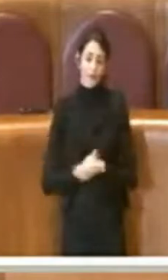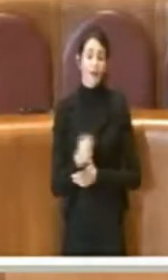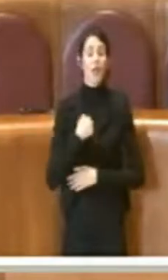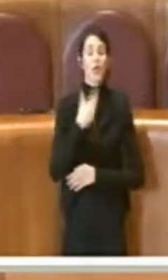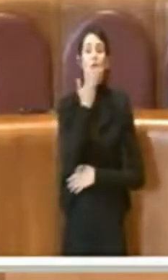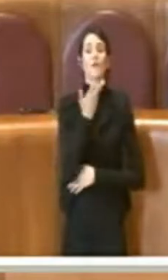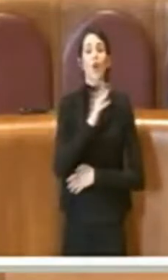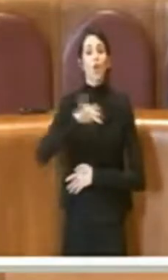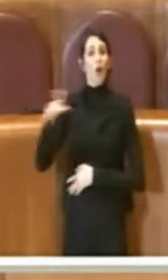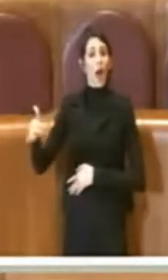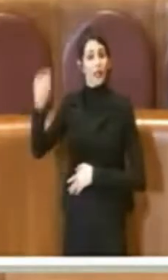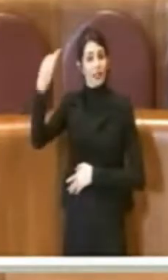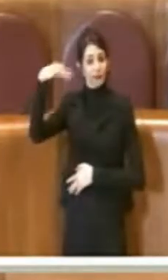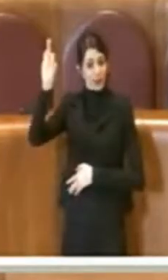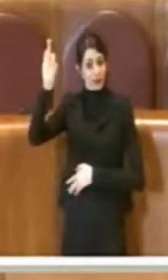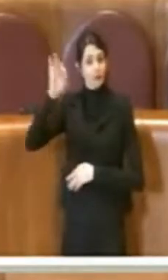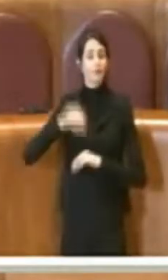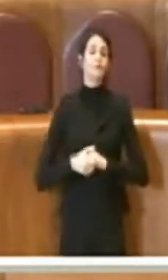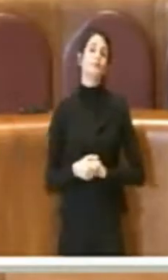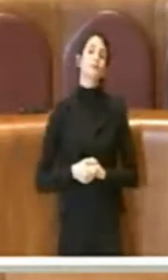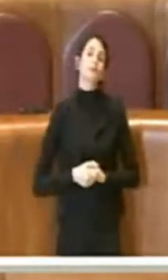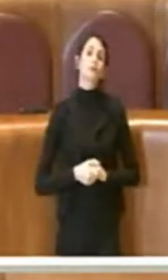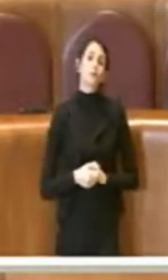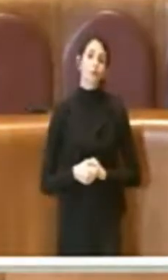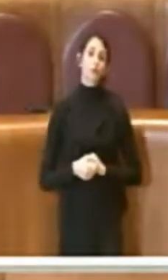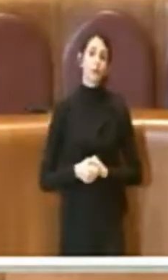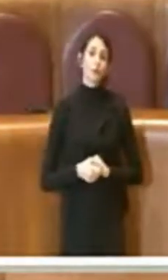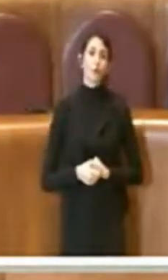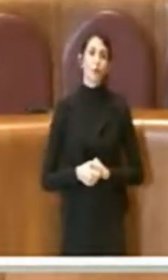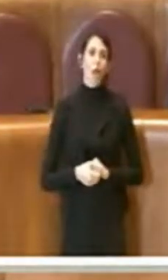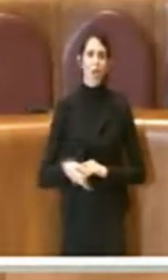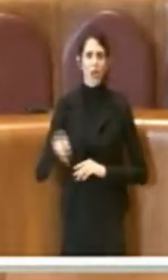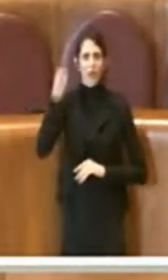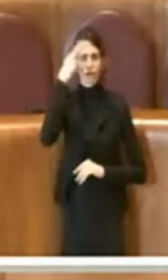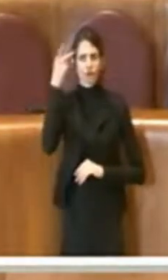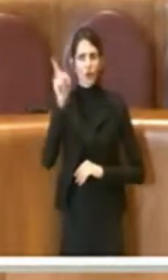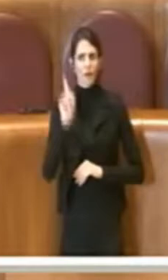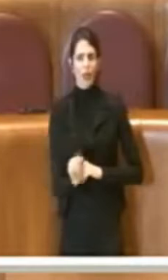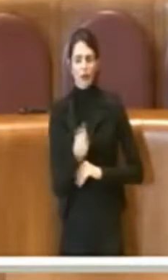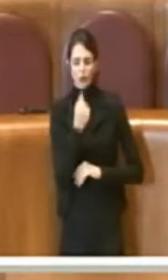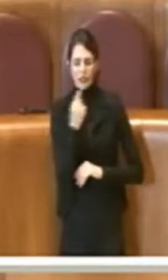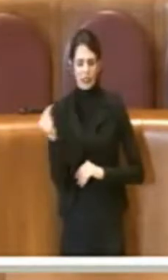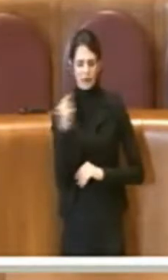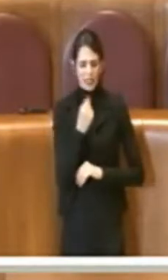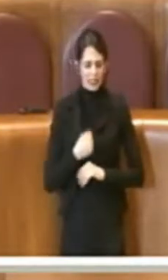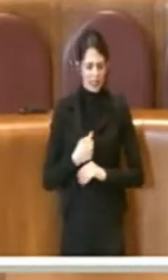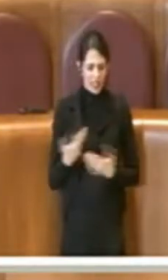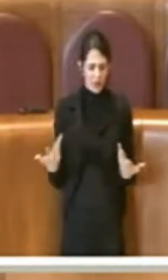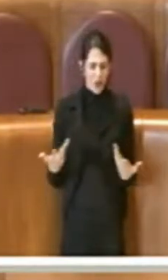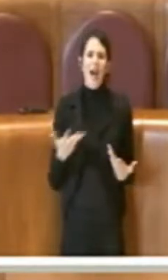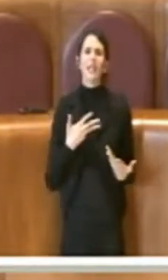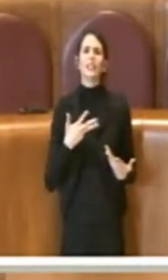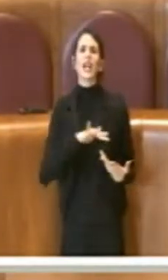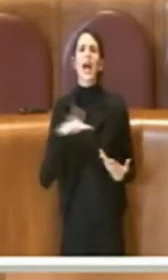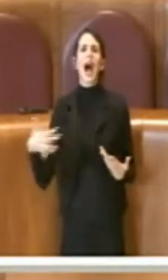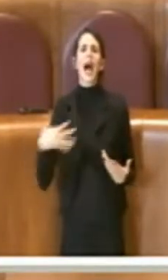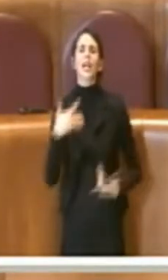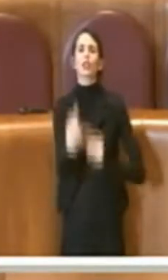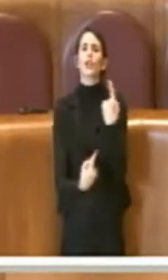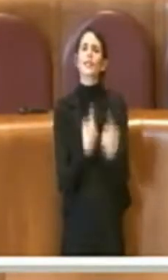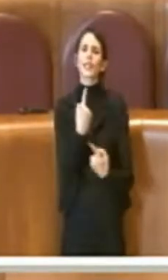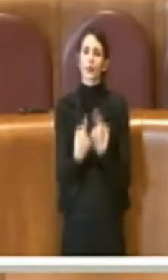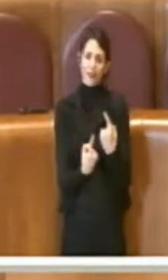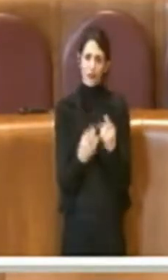precisazione per quanto è stato detto, non ricordo da chi, per quanto riguarda invece un differente fenomeno che è